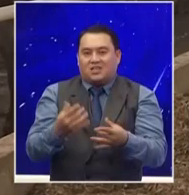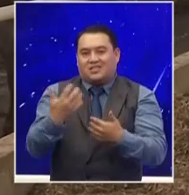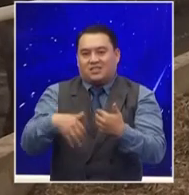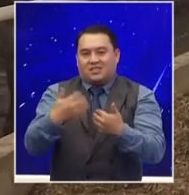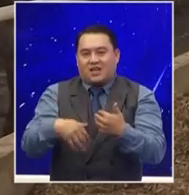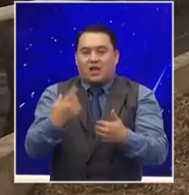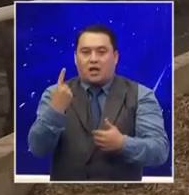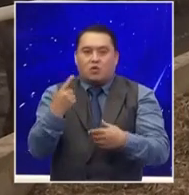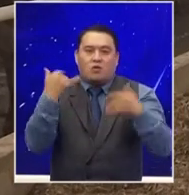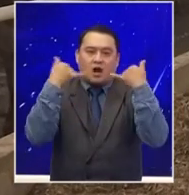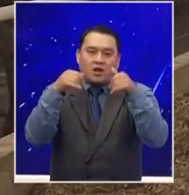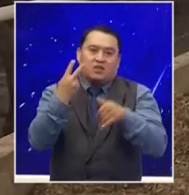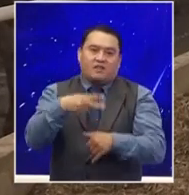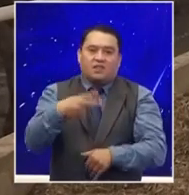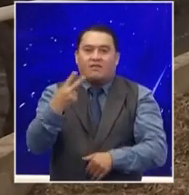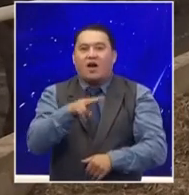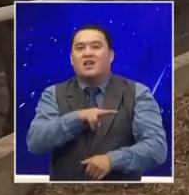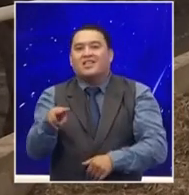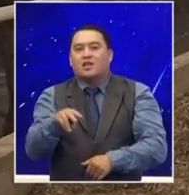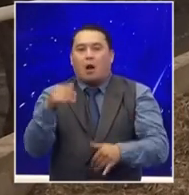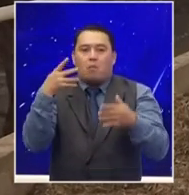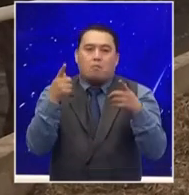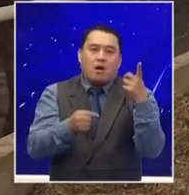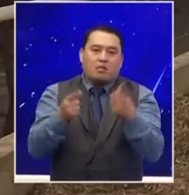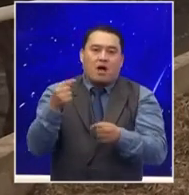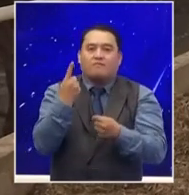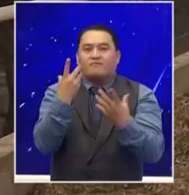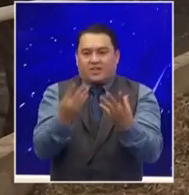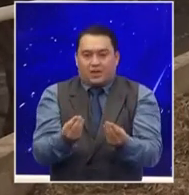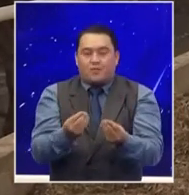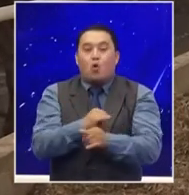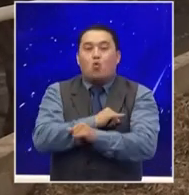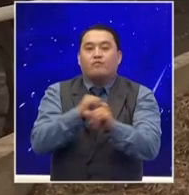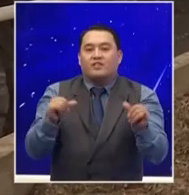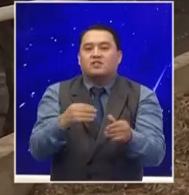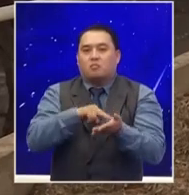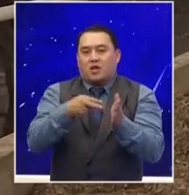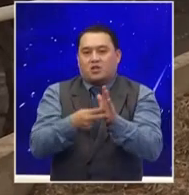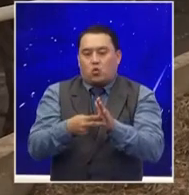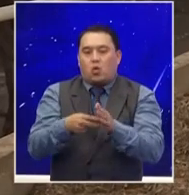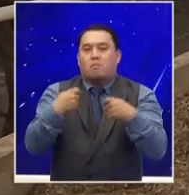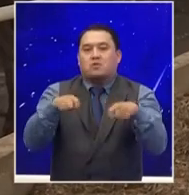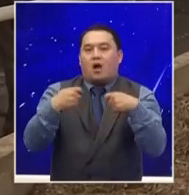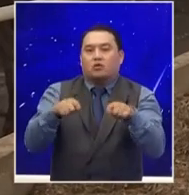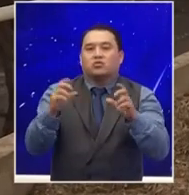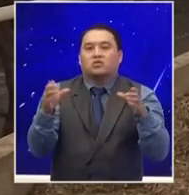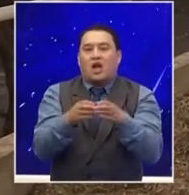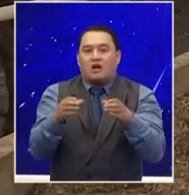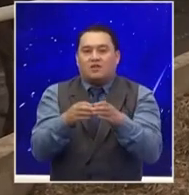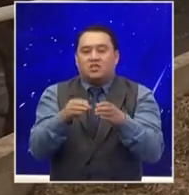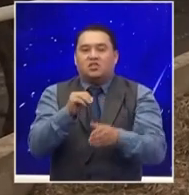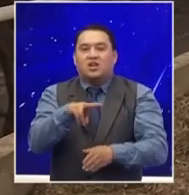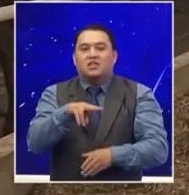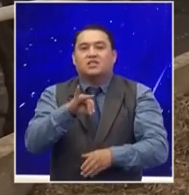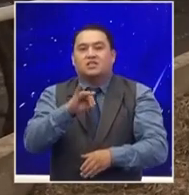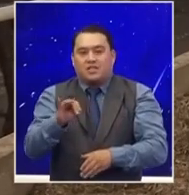одной коровы мы получаем 22 литра молока в день, но в дальнейшем планируется увеличить объем. Сейчас вся продукция уходит на заводы компании GLC Süd.